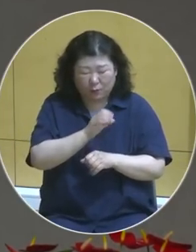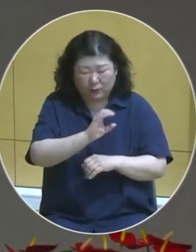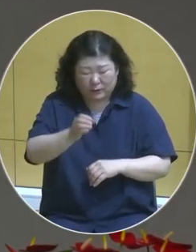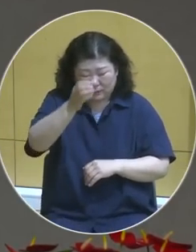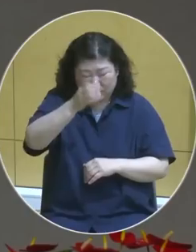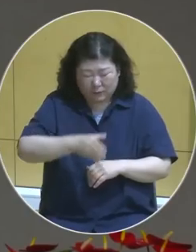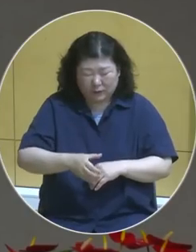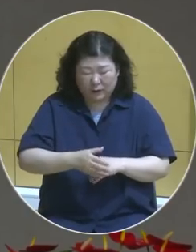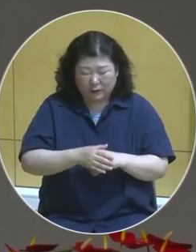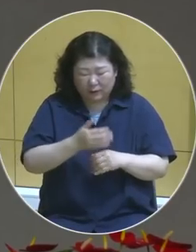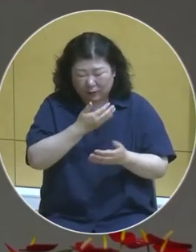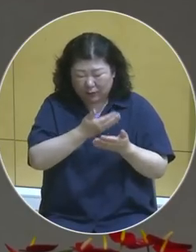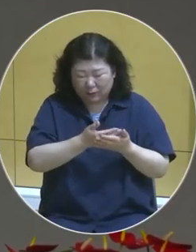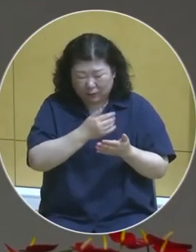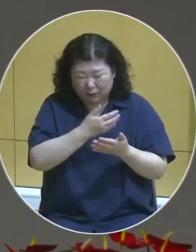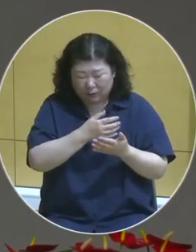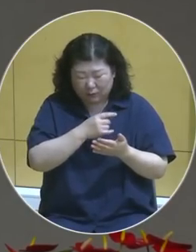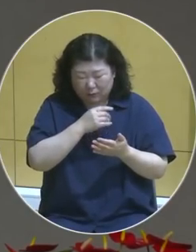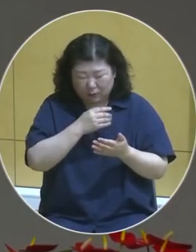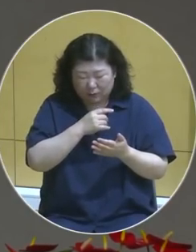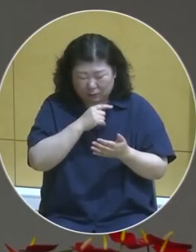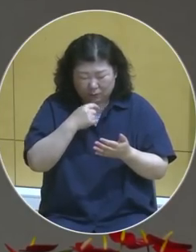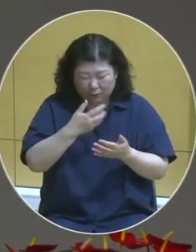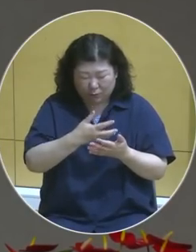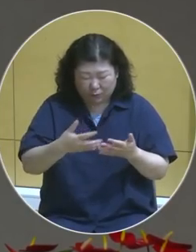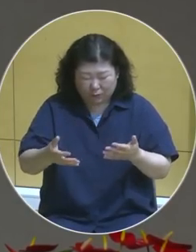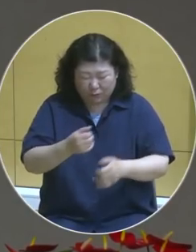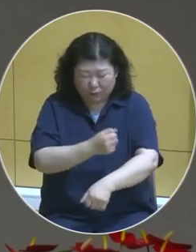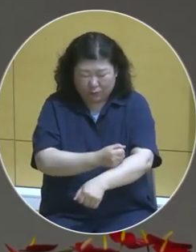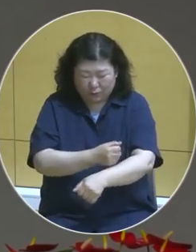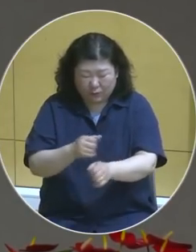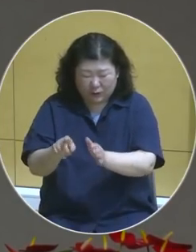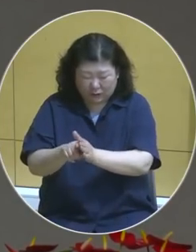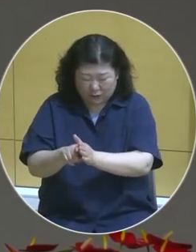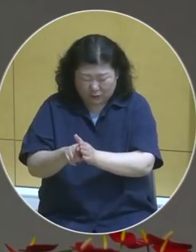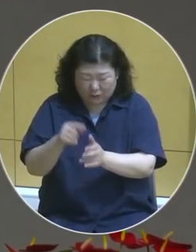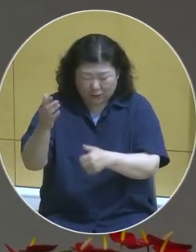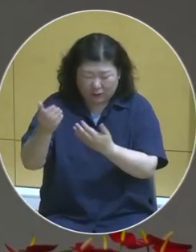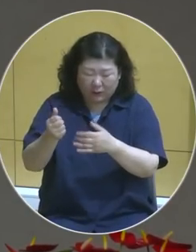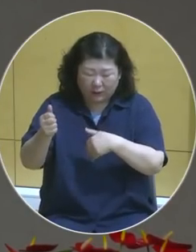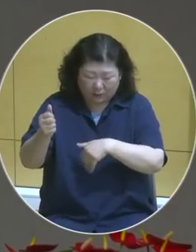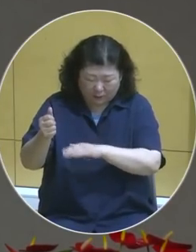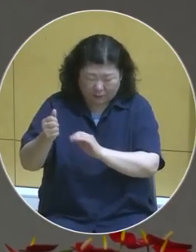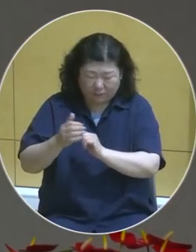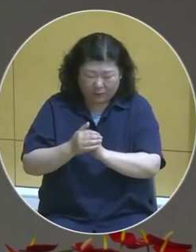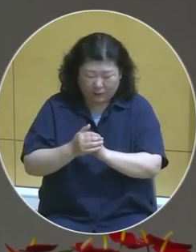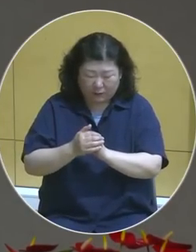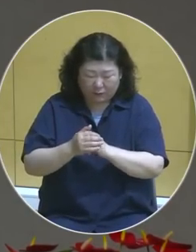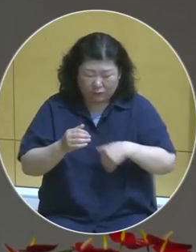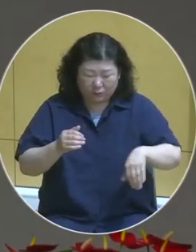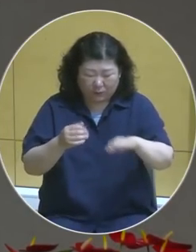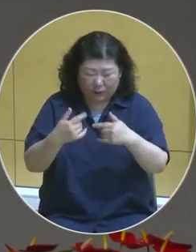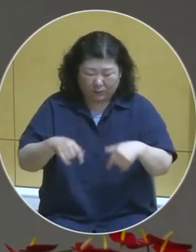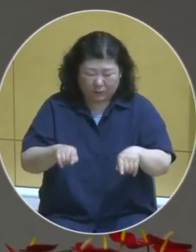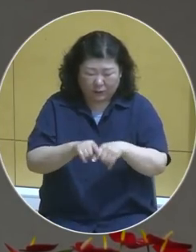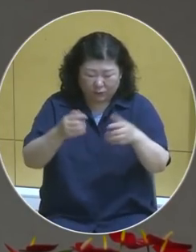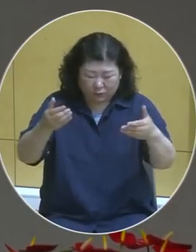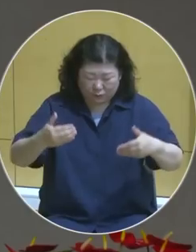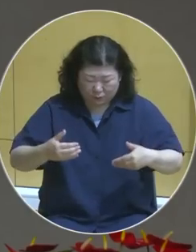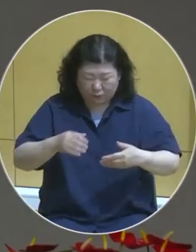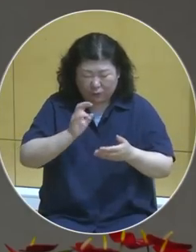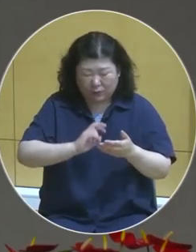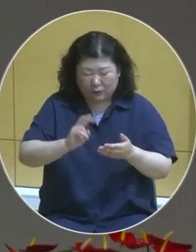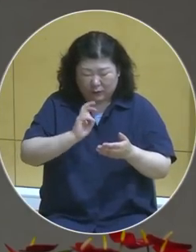보혈의 공로를 의지하여 하나님께로 나아갑니다. 예배하는 저희의 마음에 함께 하시며 우리의